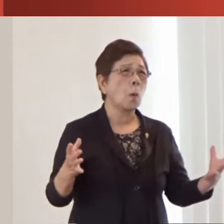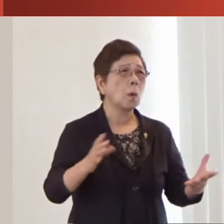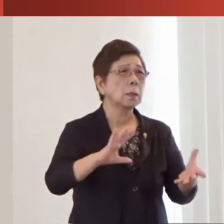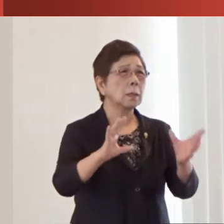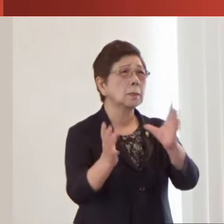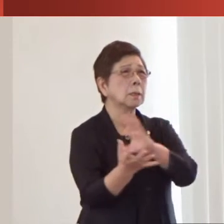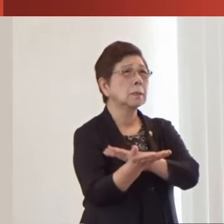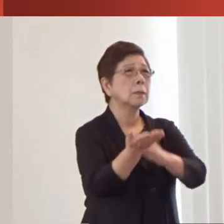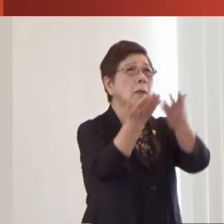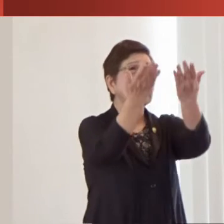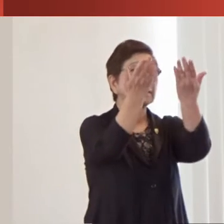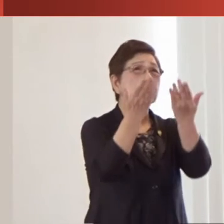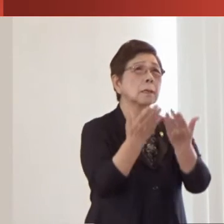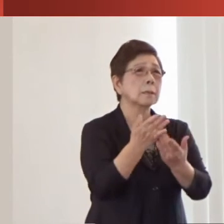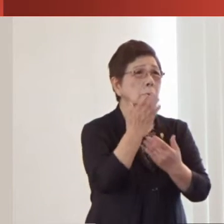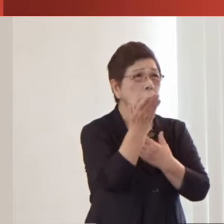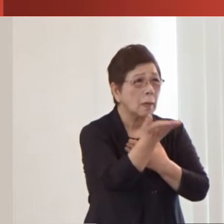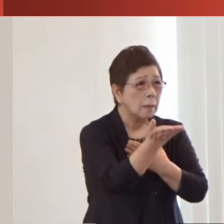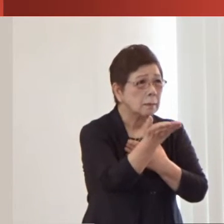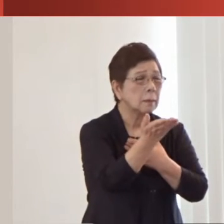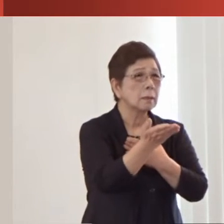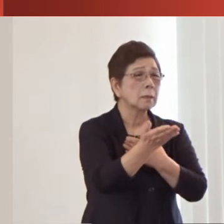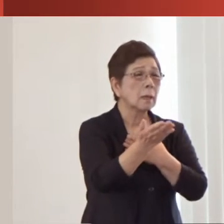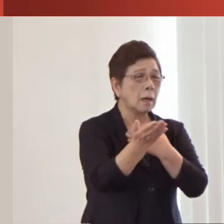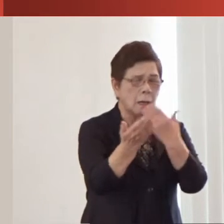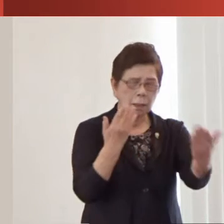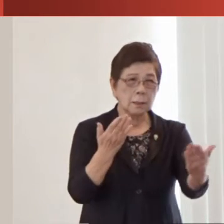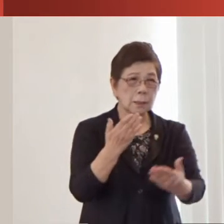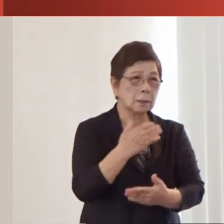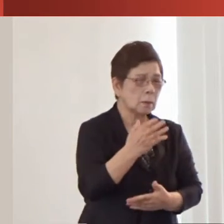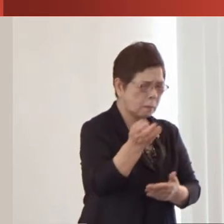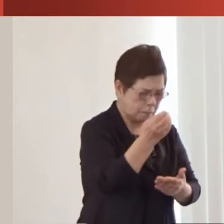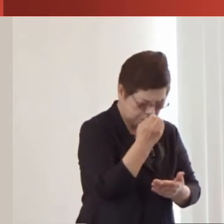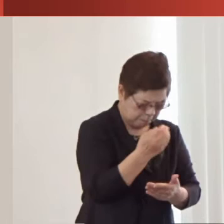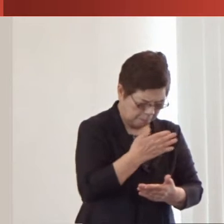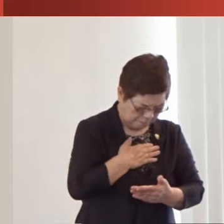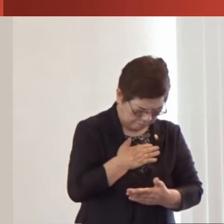に預かっているのかということを確認したいと思うんですね。